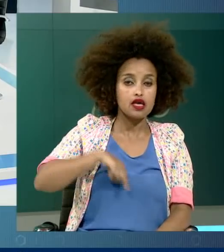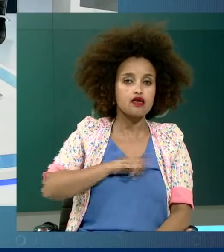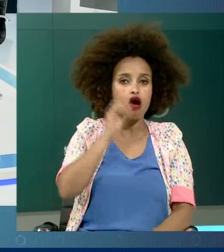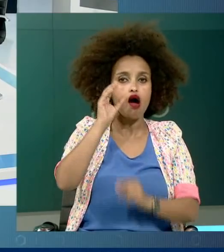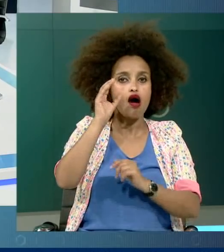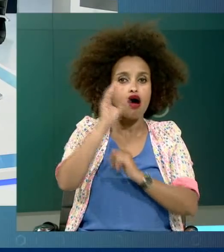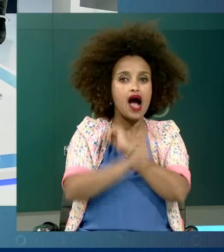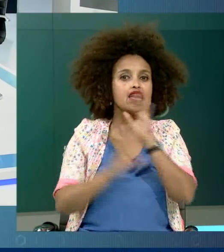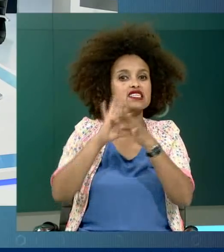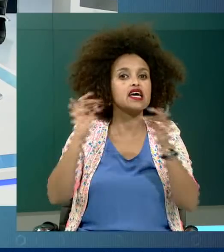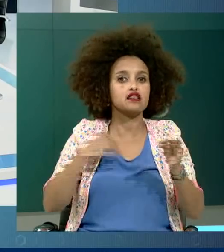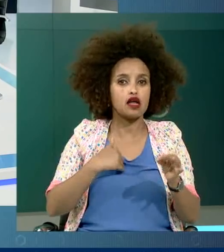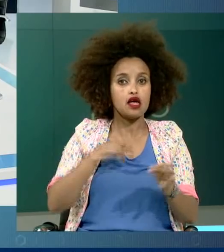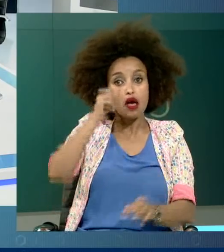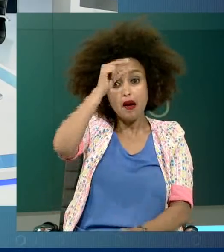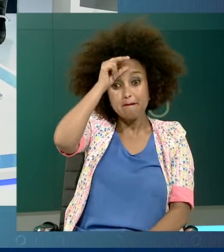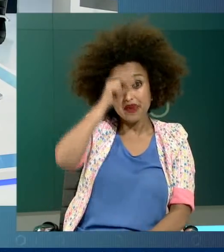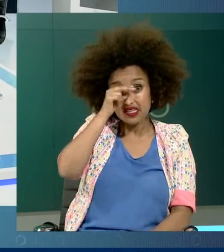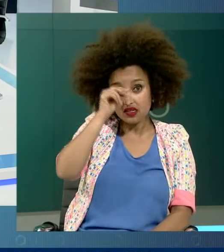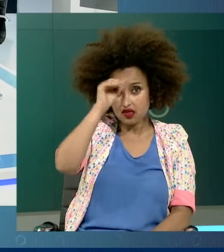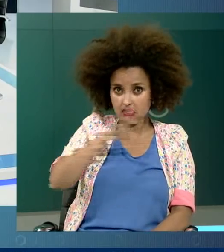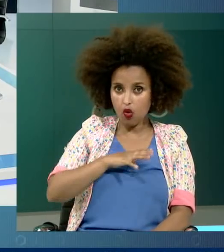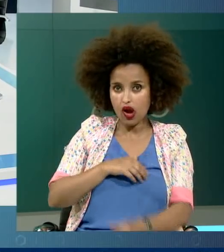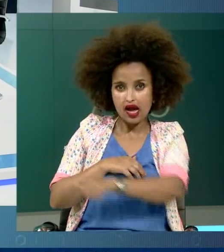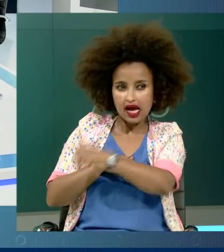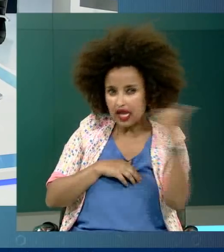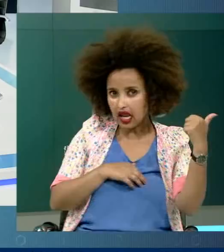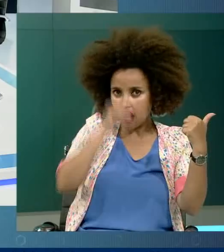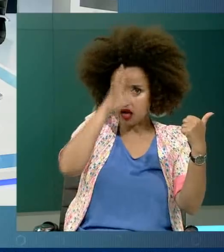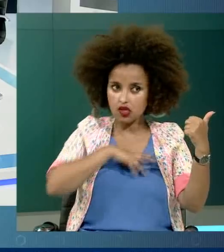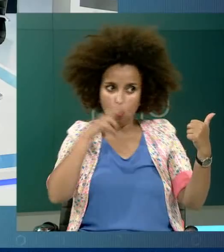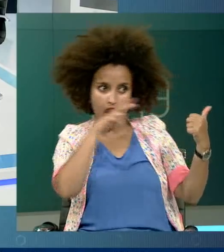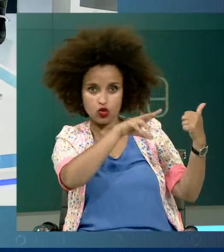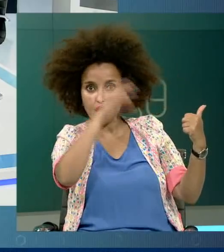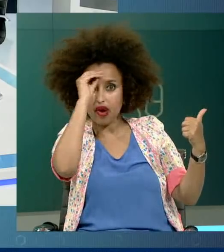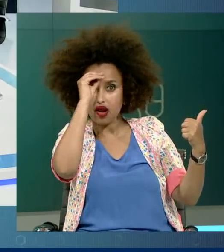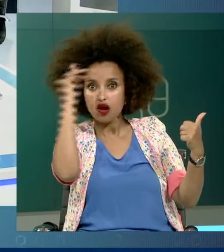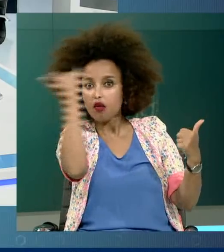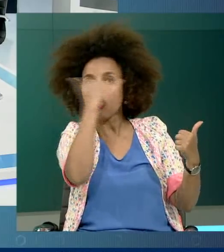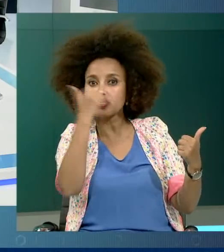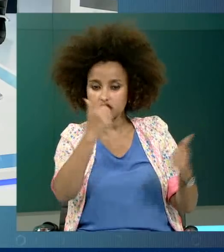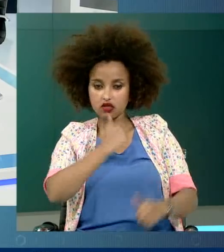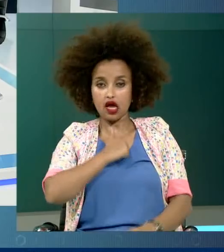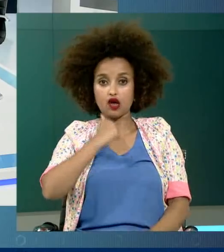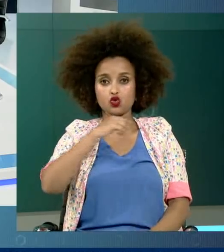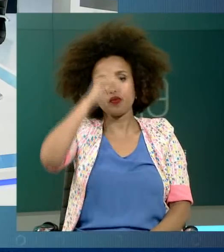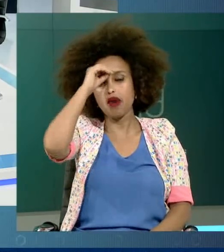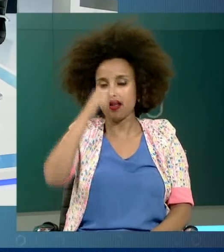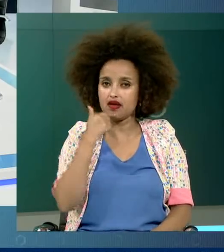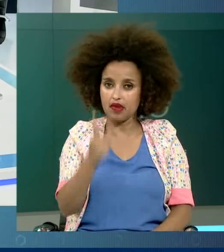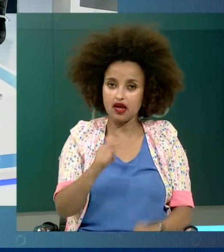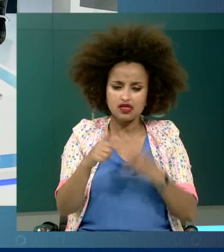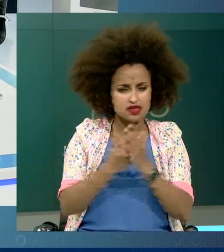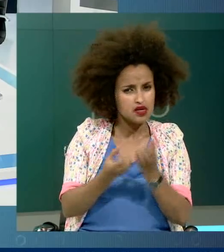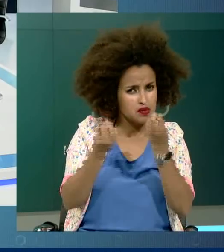ሰው ከሌላ ይማራል፣ ሞኝ ከራሱ ይማራል እንዳይሆን ከሌሎች ሀገራት የተማርናቸው ብዙ ልምዶች አሉ። ብዙ መዘናጋቶች ምን